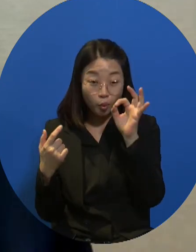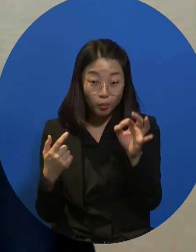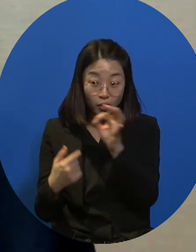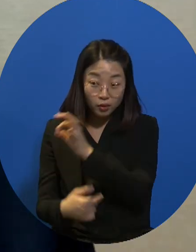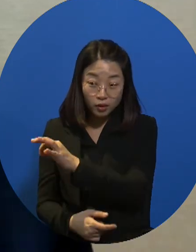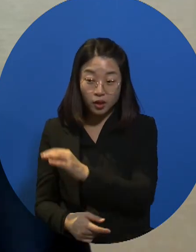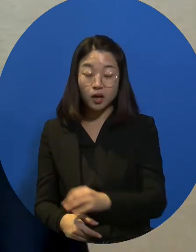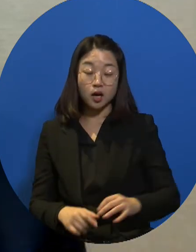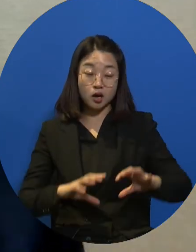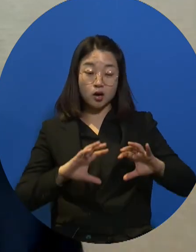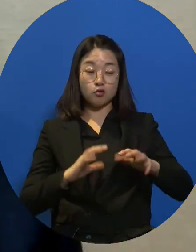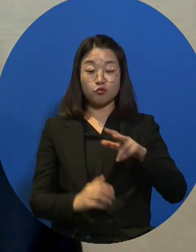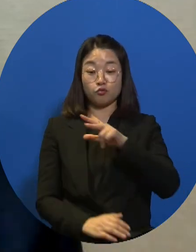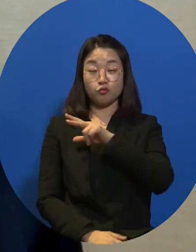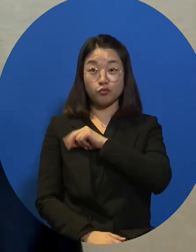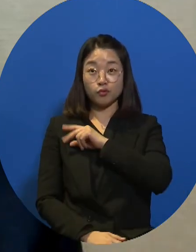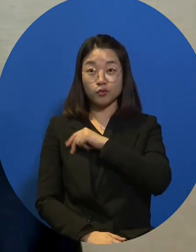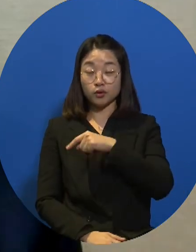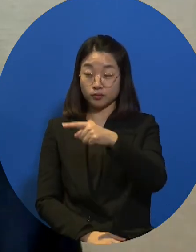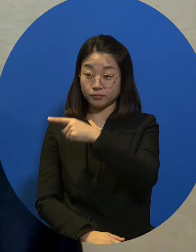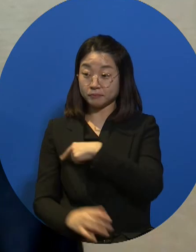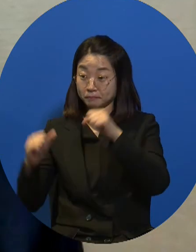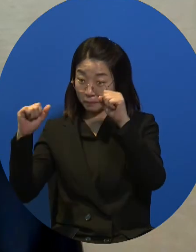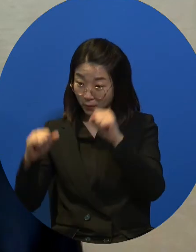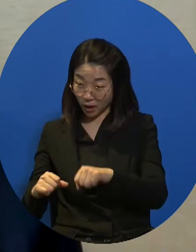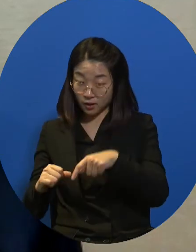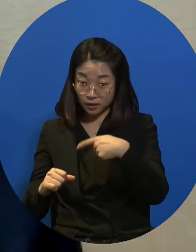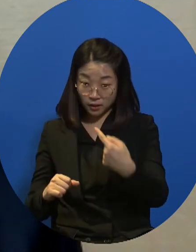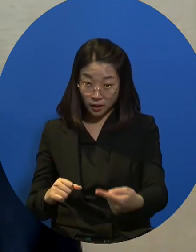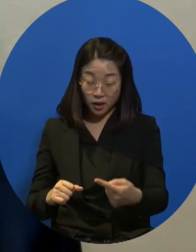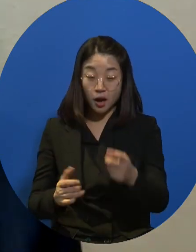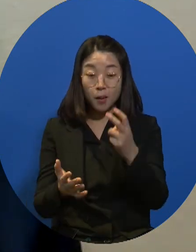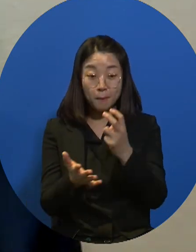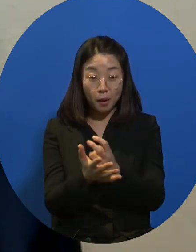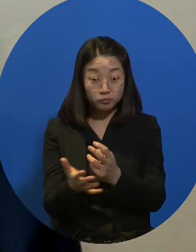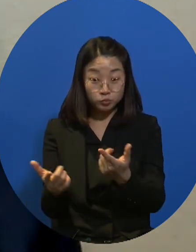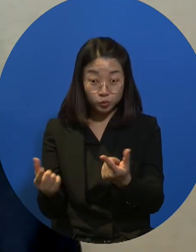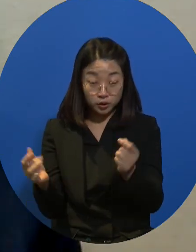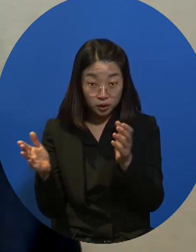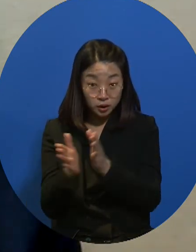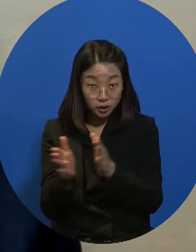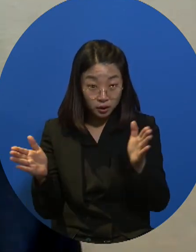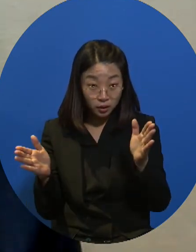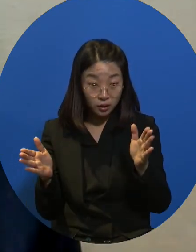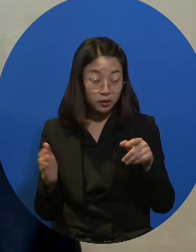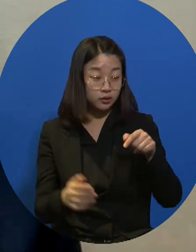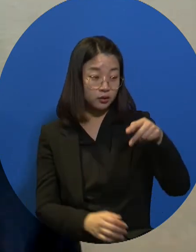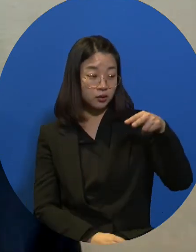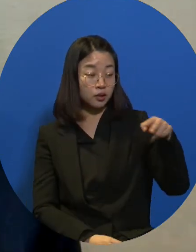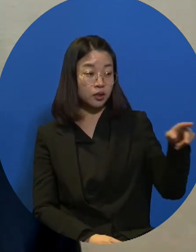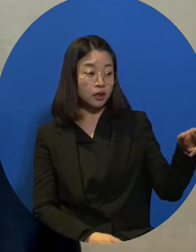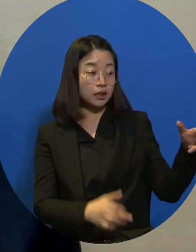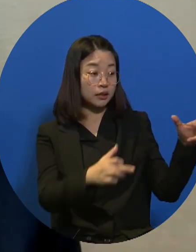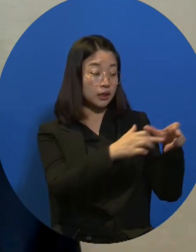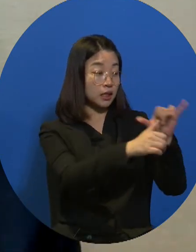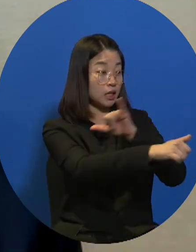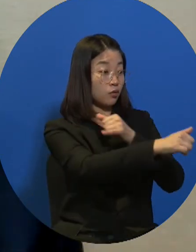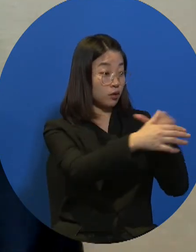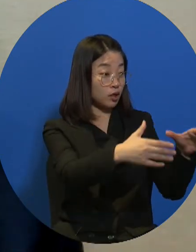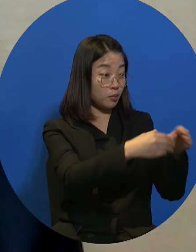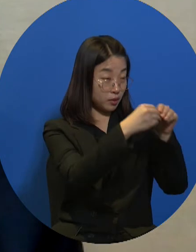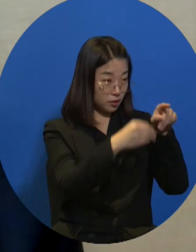대한민국 국회의 동의를 받아서 비준 공포하여서 효력이 발생한 이런 선택의정서의 법적 구속력이 없다는